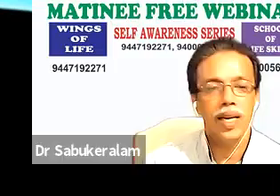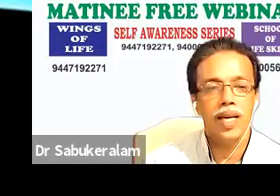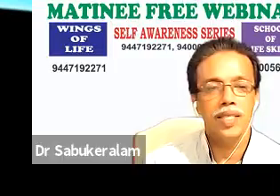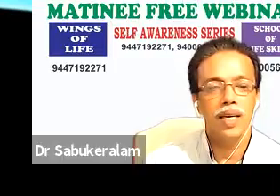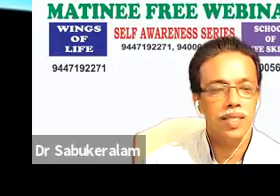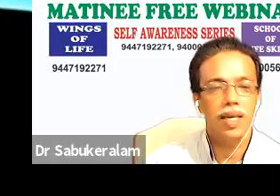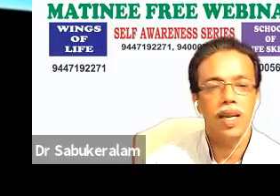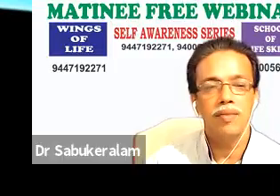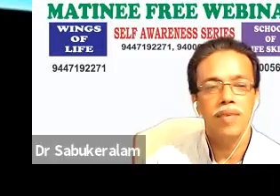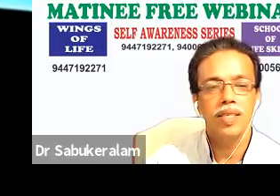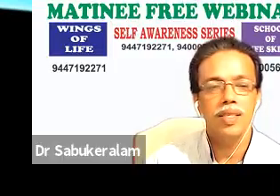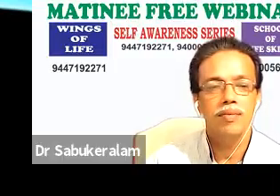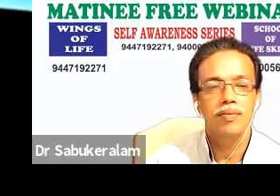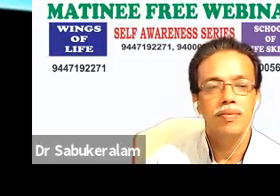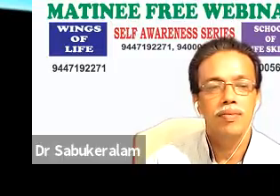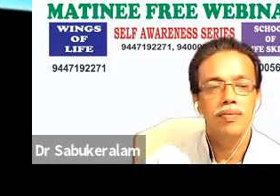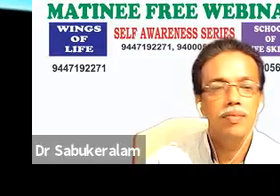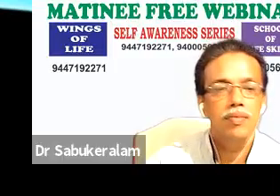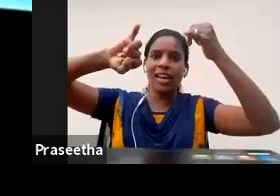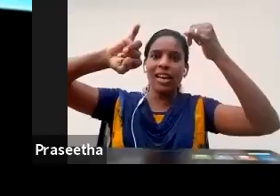എസ്, എങ്ങനെ എസ്, എസ് എങ്ങനെ എസ്? ഇത്